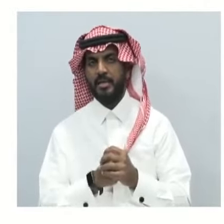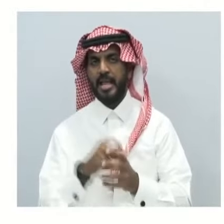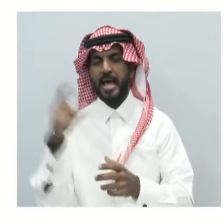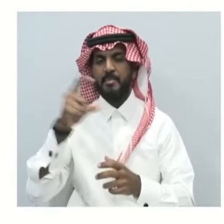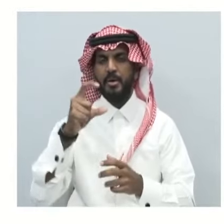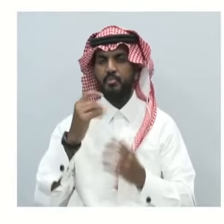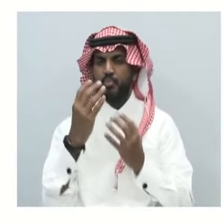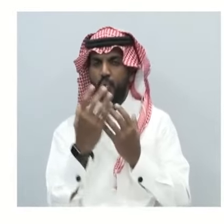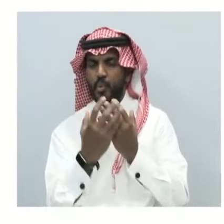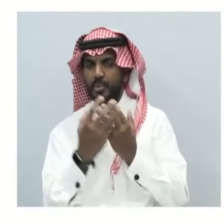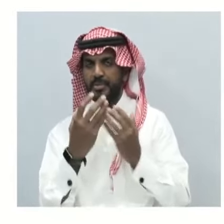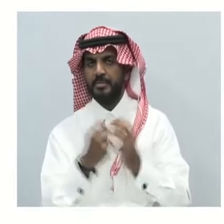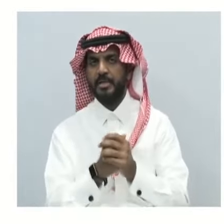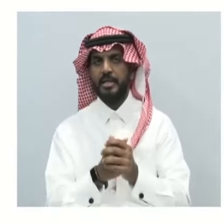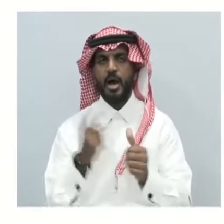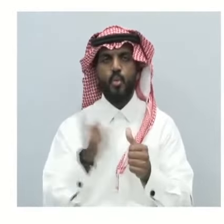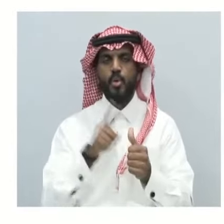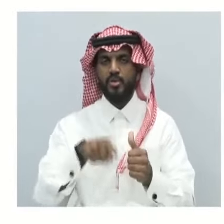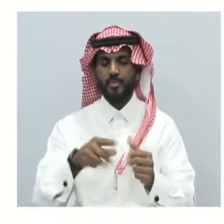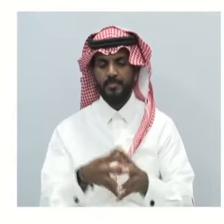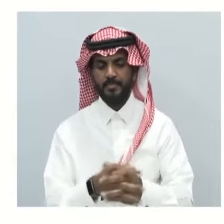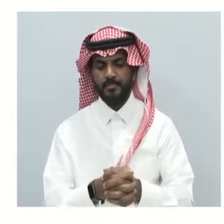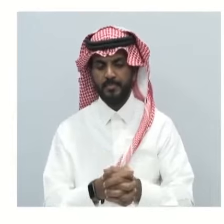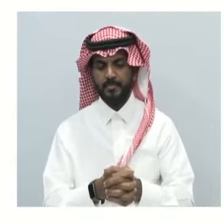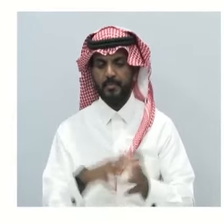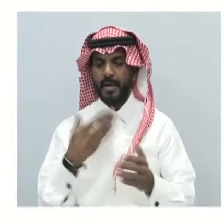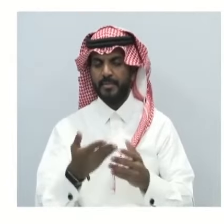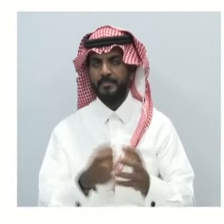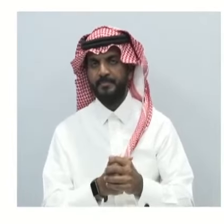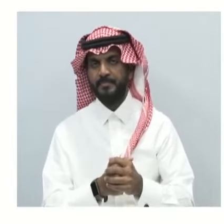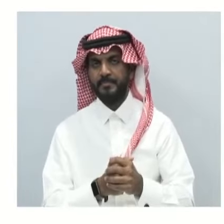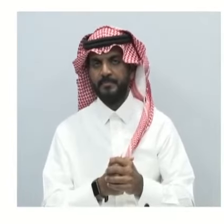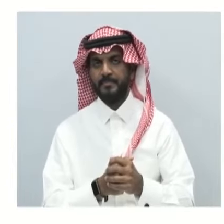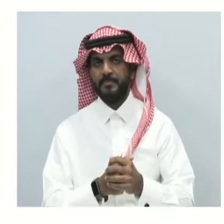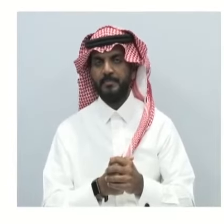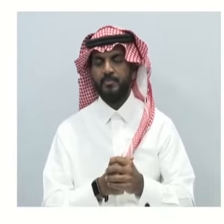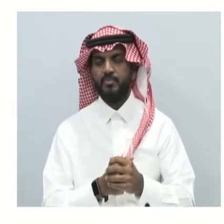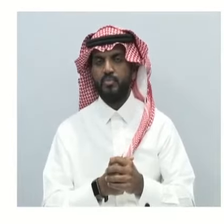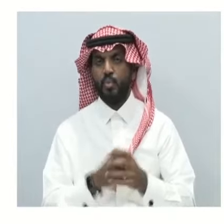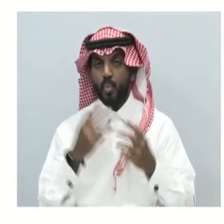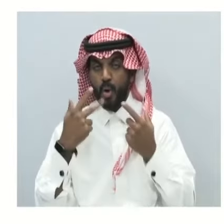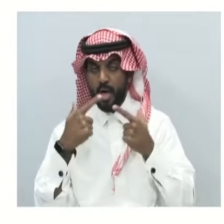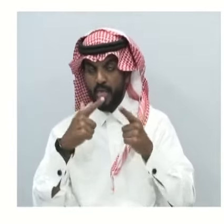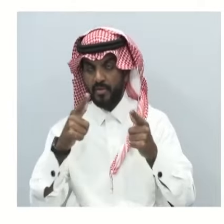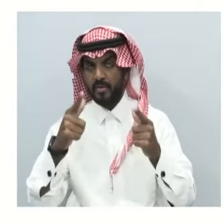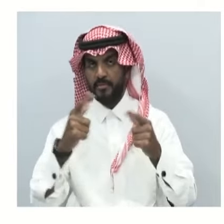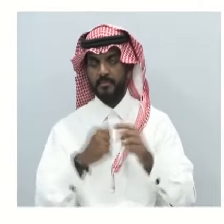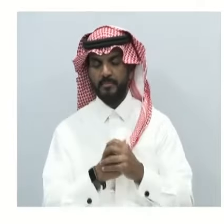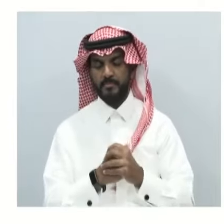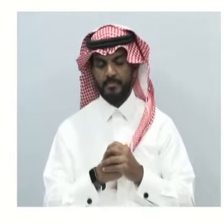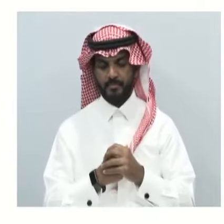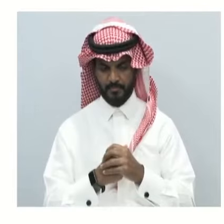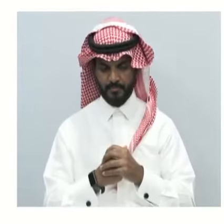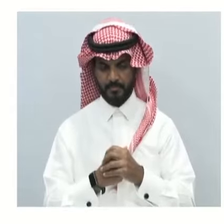معتما وذلك يكون في اليوم الاول بعد ذلك يبدا القمر بالبروز من الناحيه من